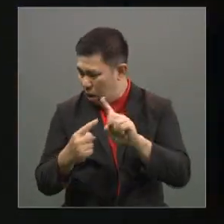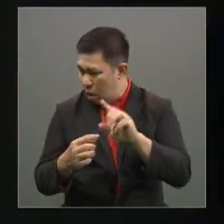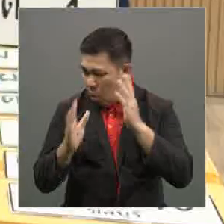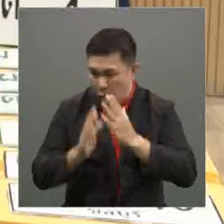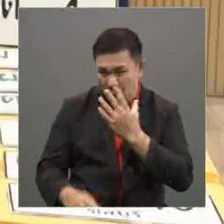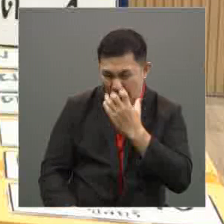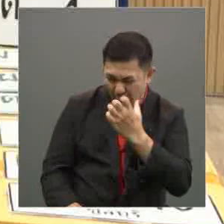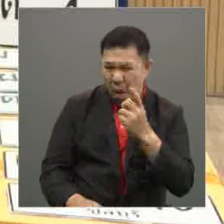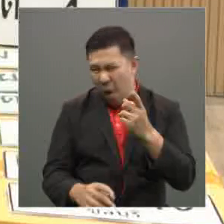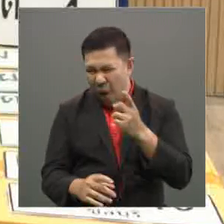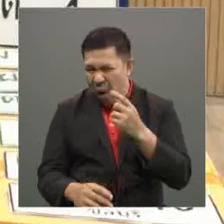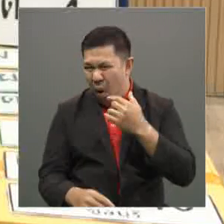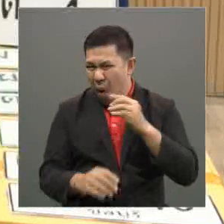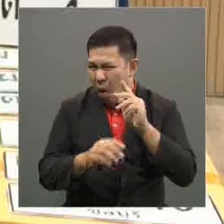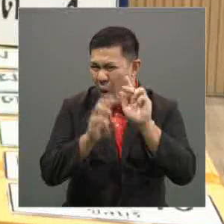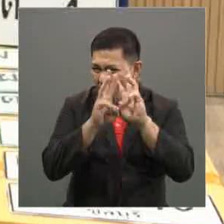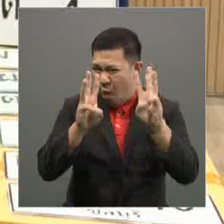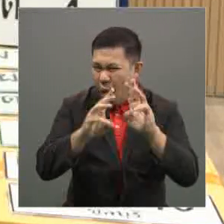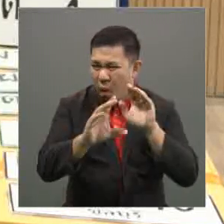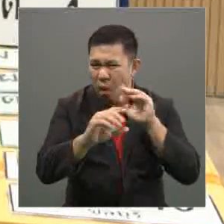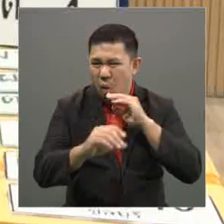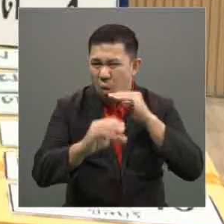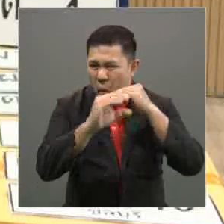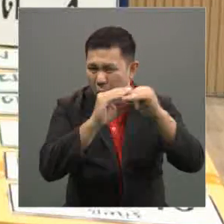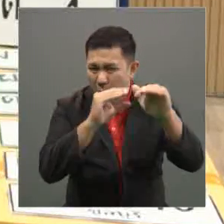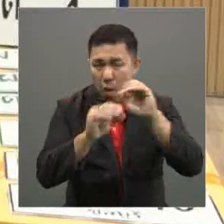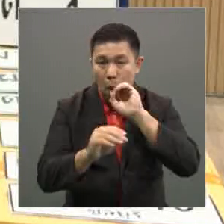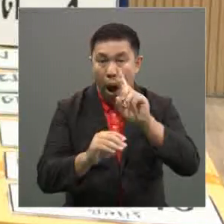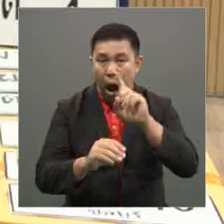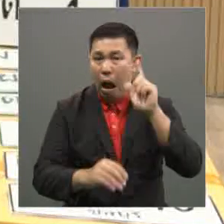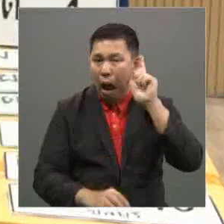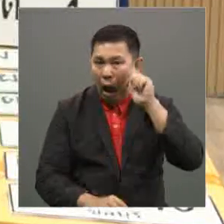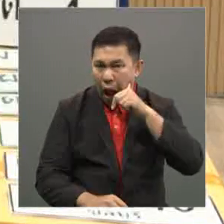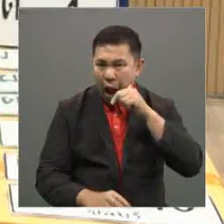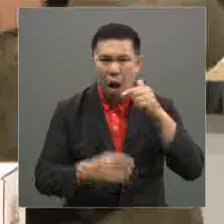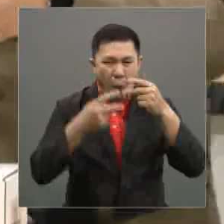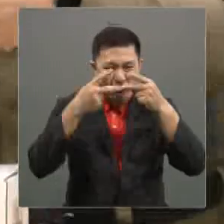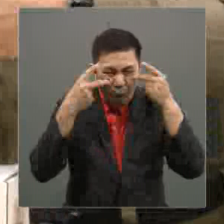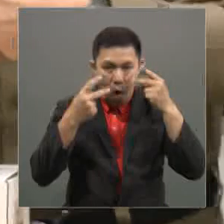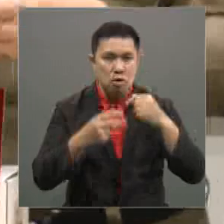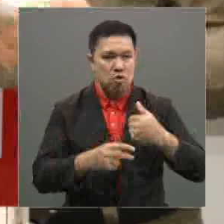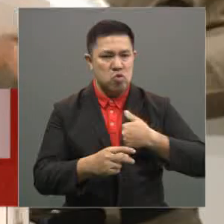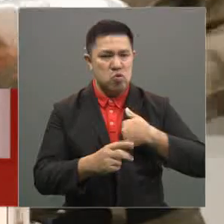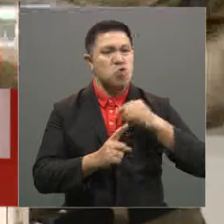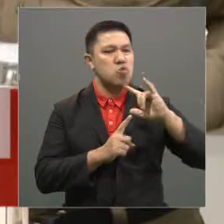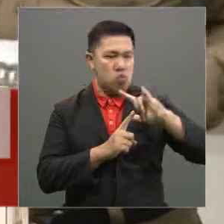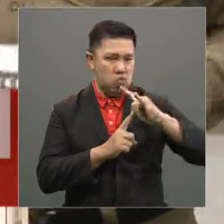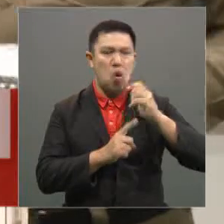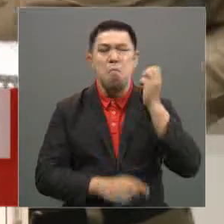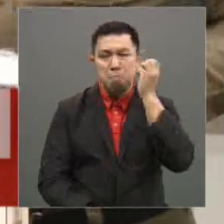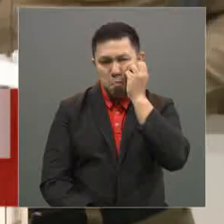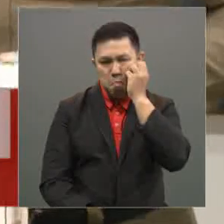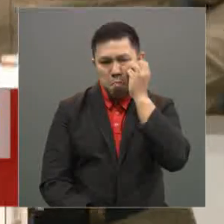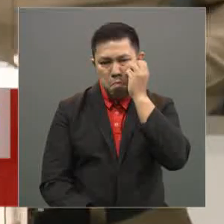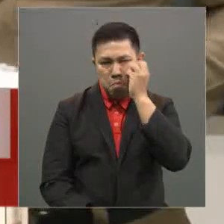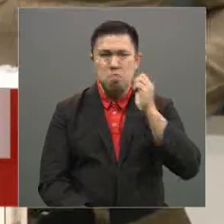บอกว่ามีมิจฉาชีพโทรศัพท์ไปหาผู้เสียหายอ้างว่าเป็นตัวแทนจากเครือข่ายโทรศัพท์มือถือเครือข่ายนึงนะคะ